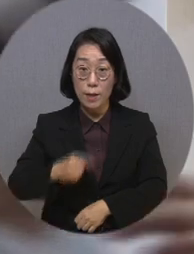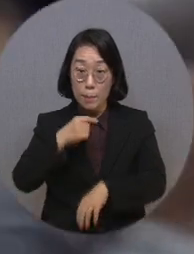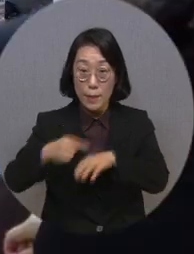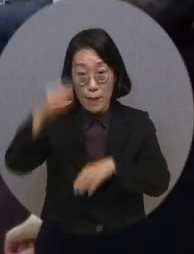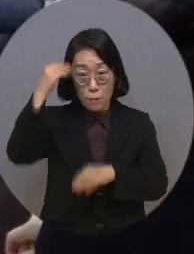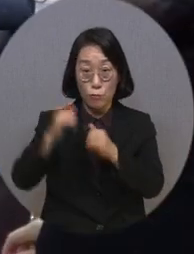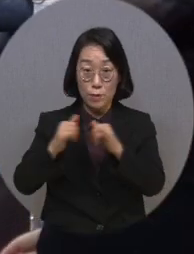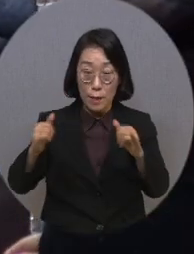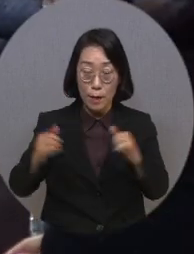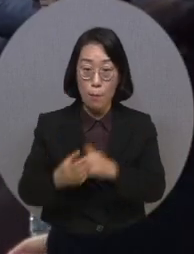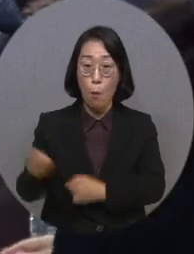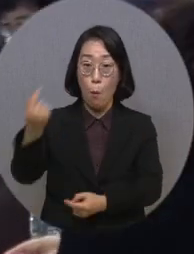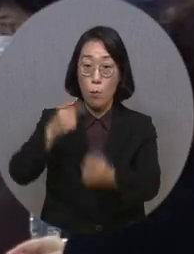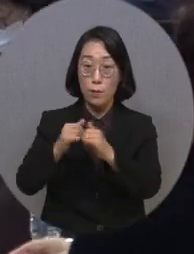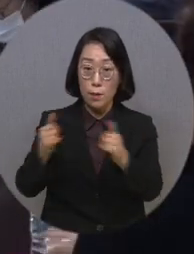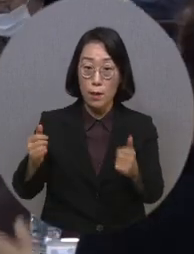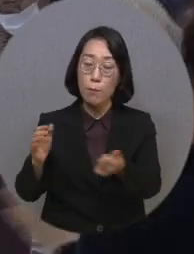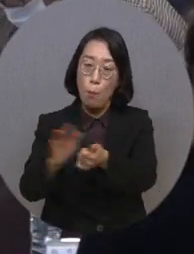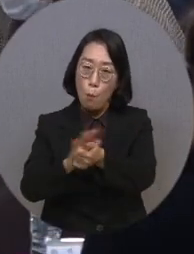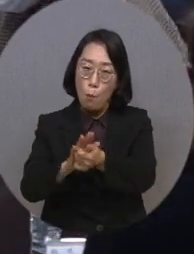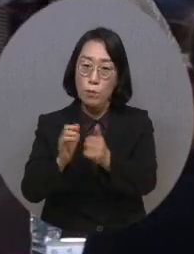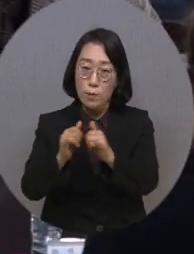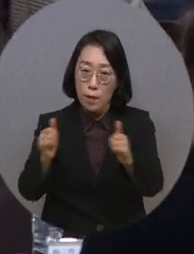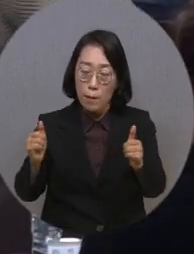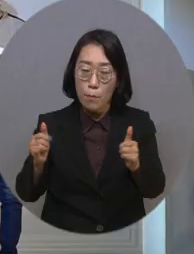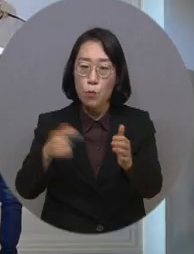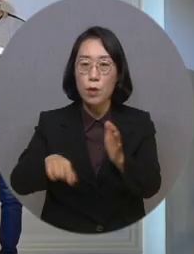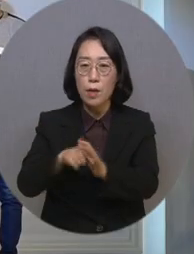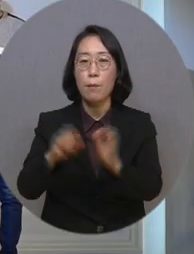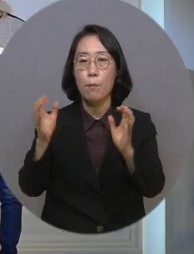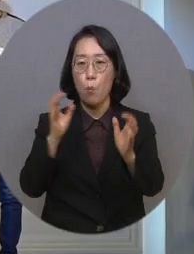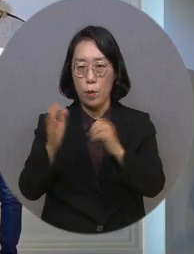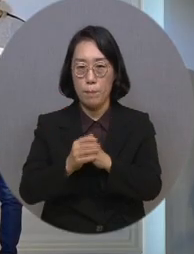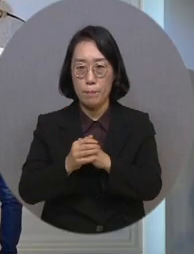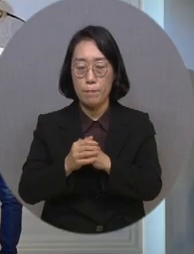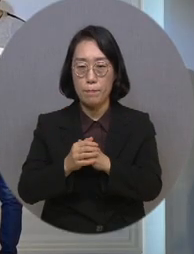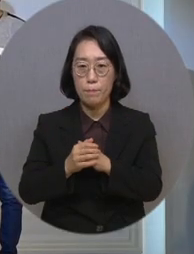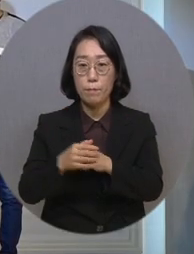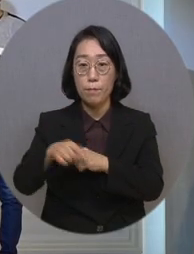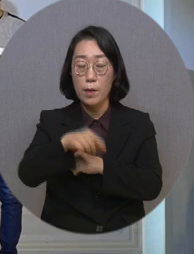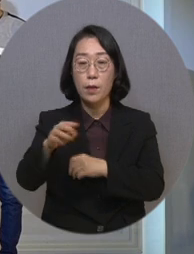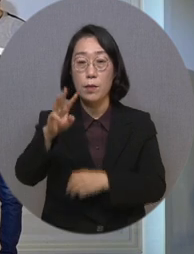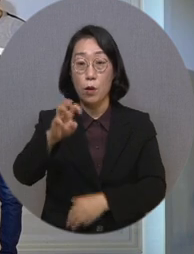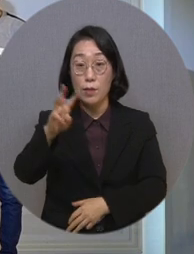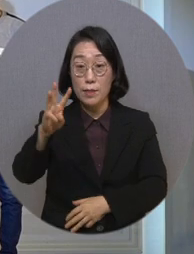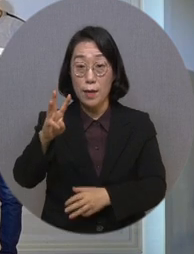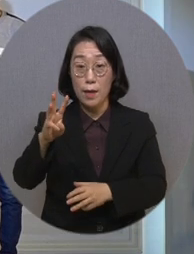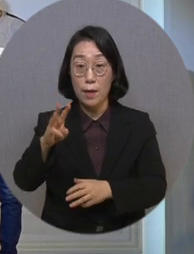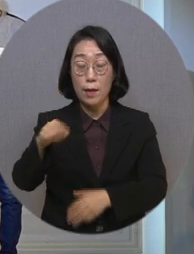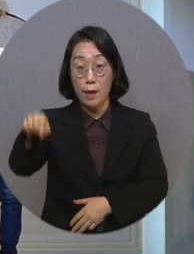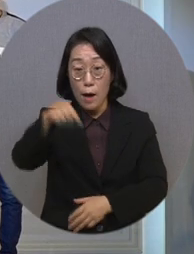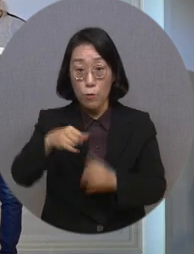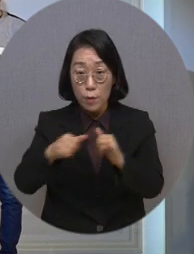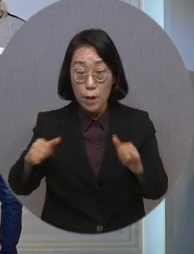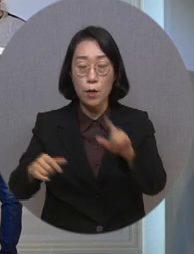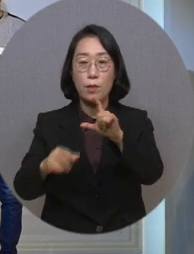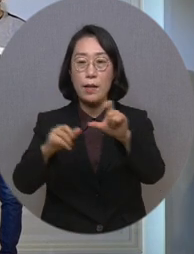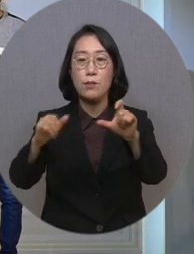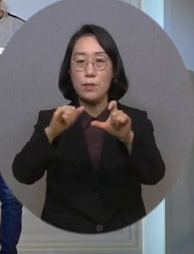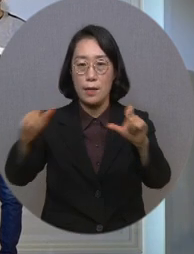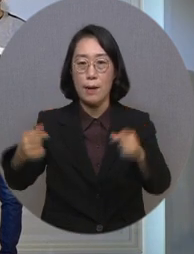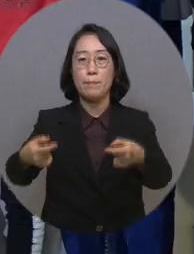전쟁 피난동포의 인도적 지원 방안을 모색하는 자리로 충남 피난동포 33가구 79분 중